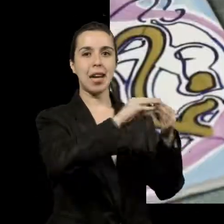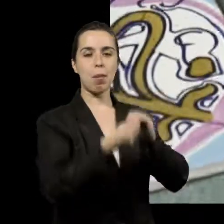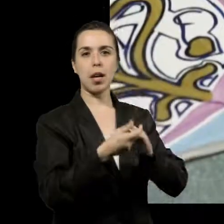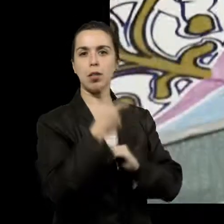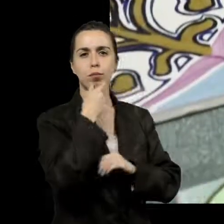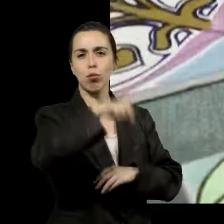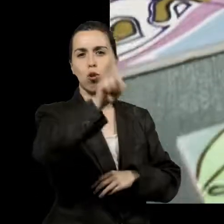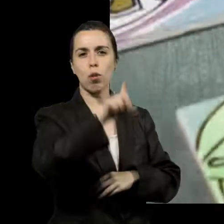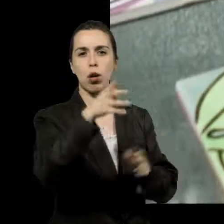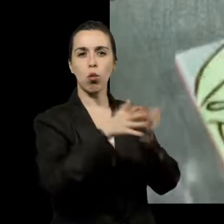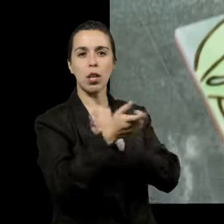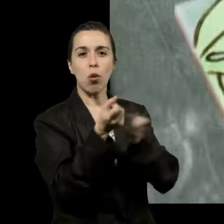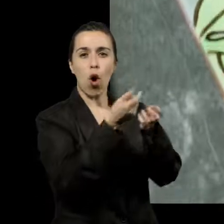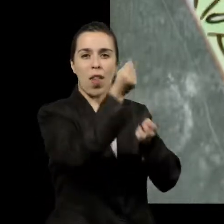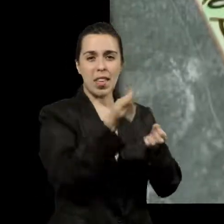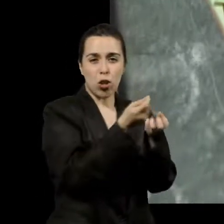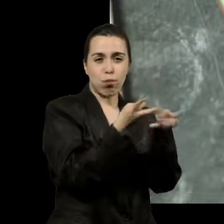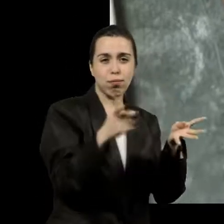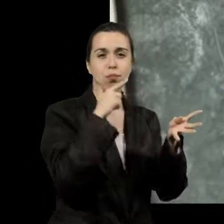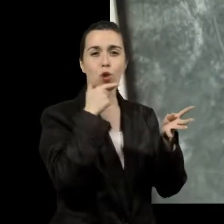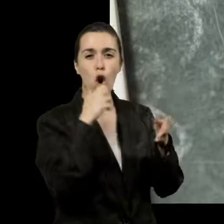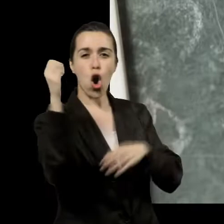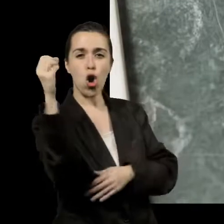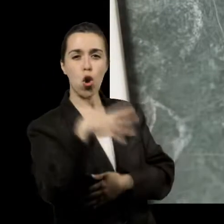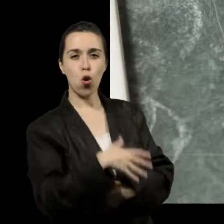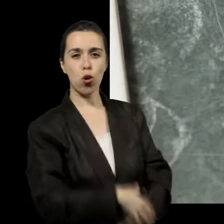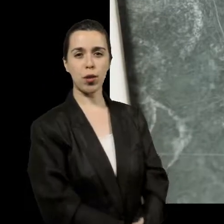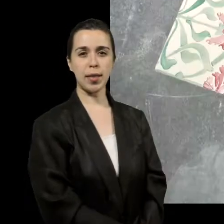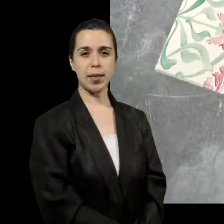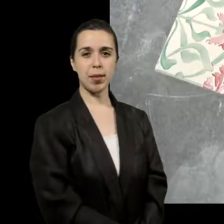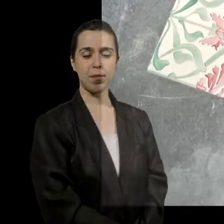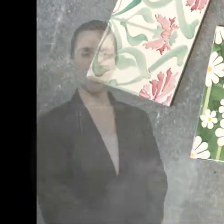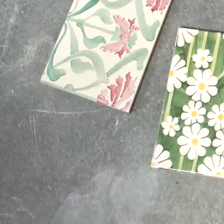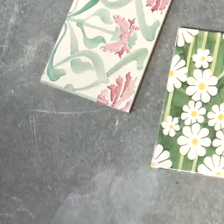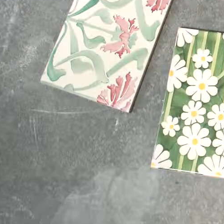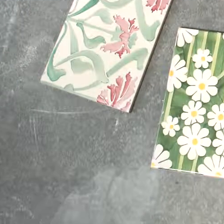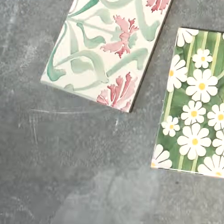ser una de les arts aplicades preferents per la seva aportació de dissenys, llum i color.